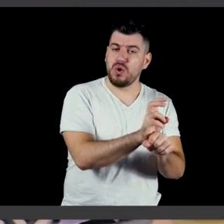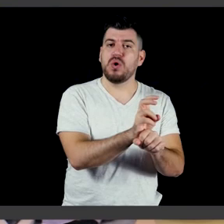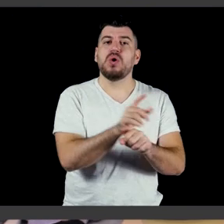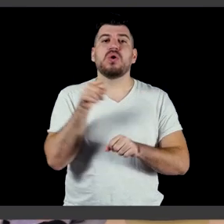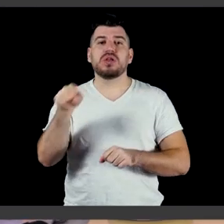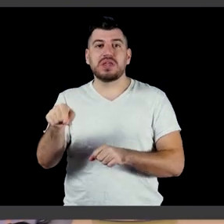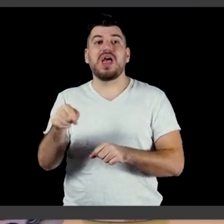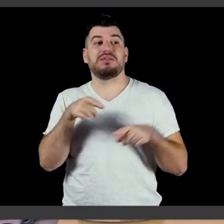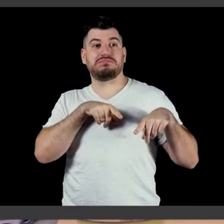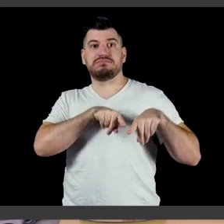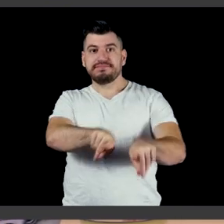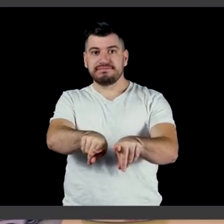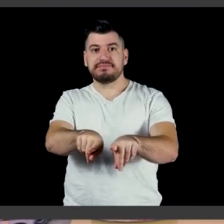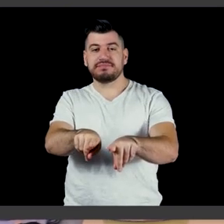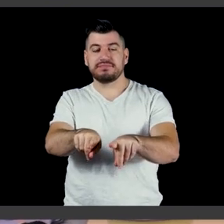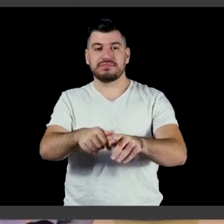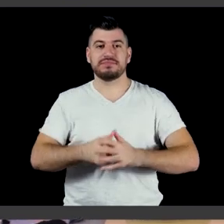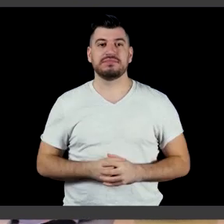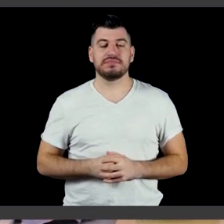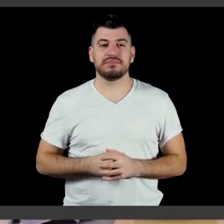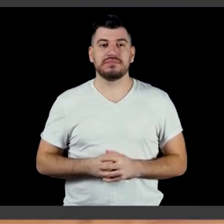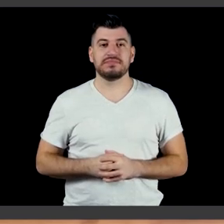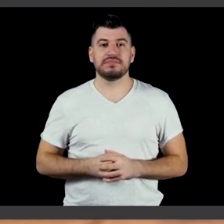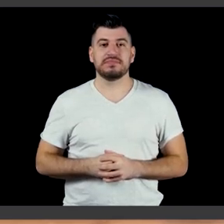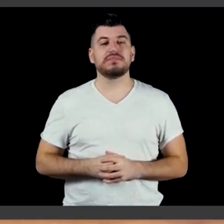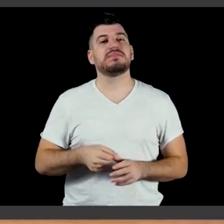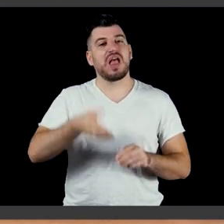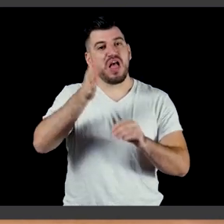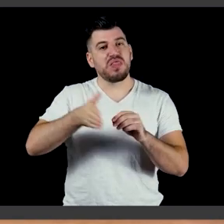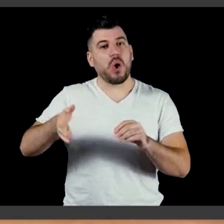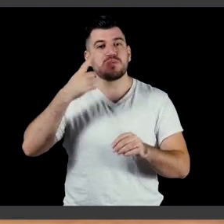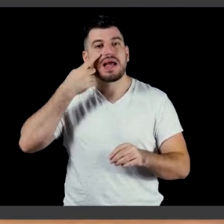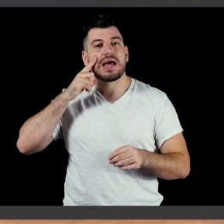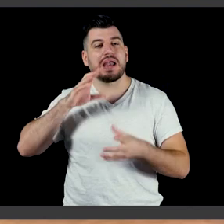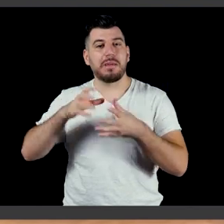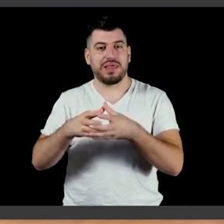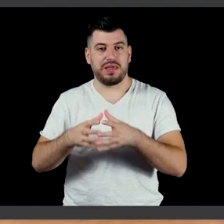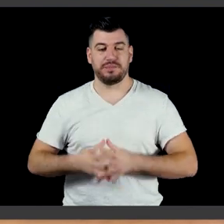χρώμα. Και όση ώρα ψήνονται οι πατάτες, πάμε να κόψουμε ένα κρεμμύδι.